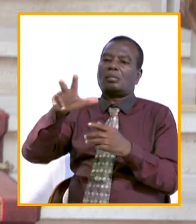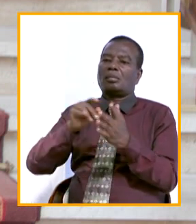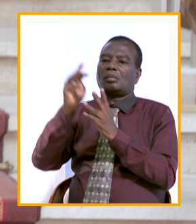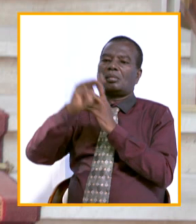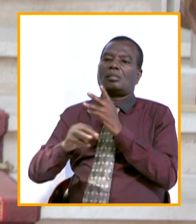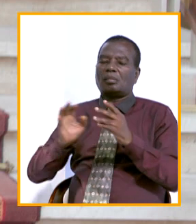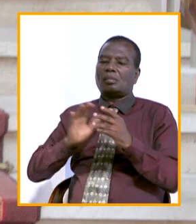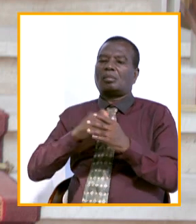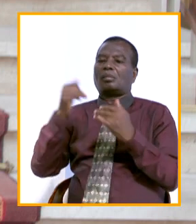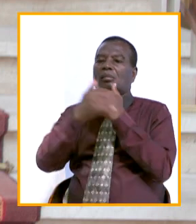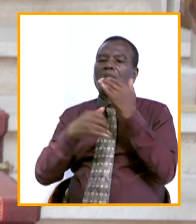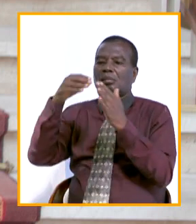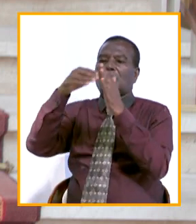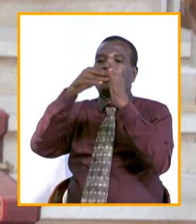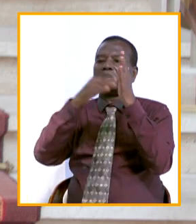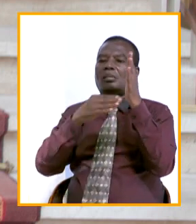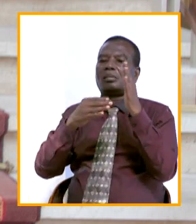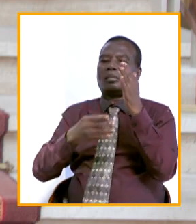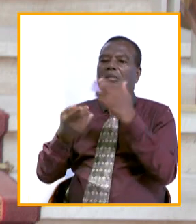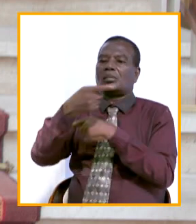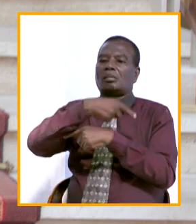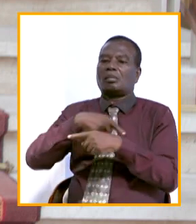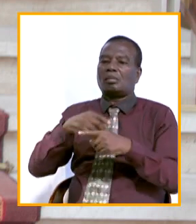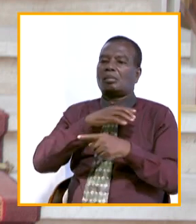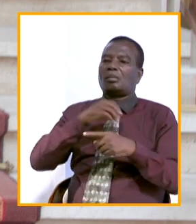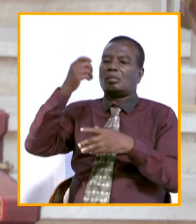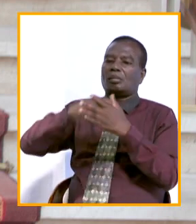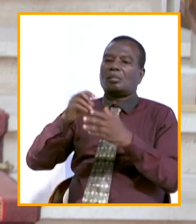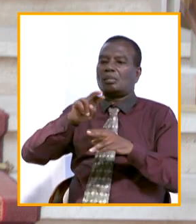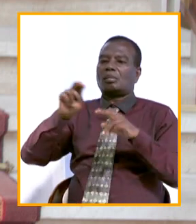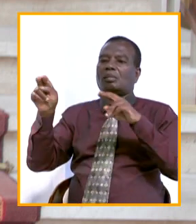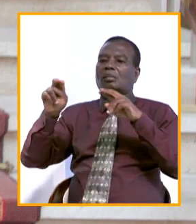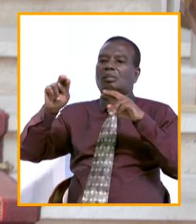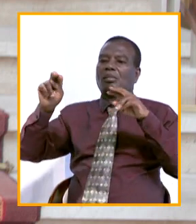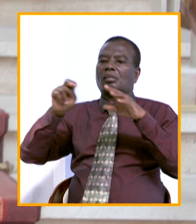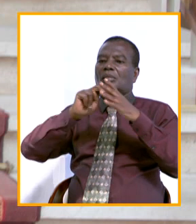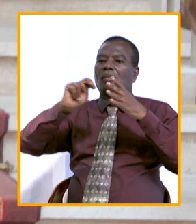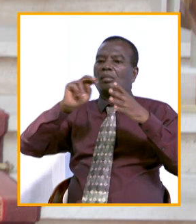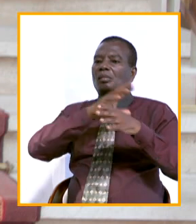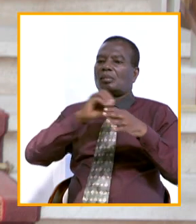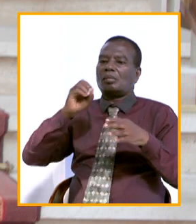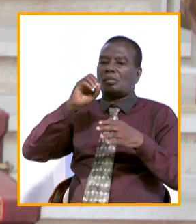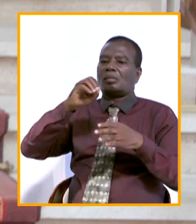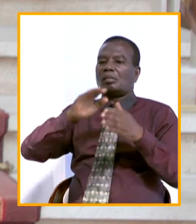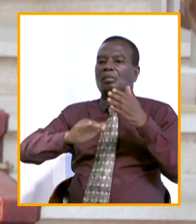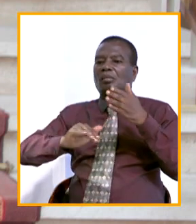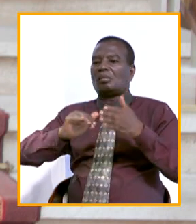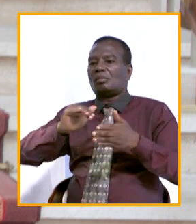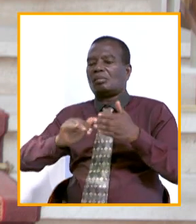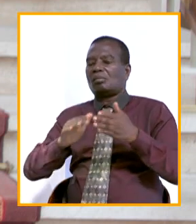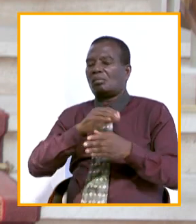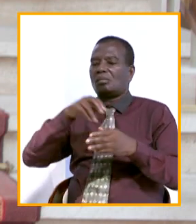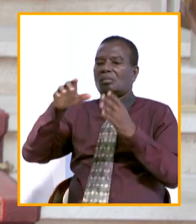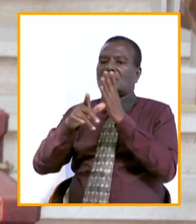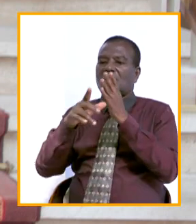pays enregistre à ce jour un taux de létalité de 0,97%, l'un des plus faibles de la